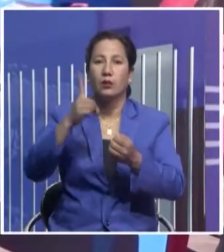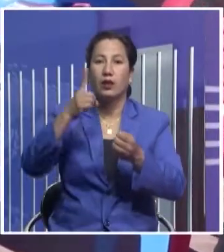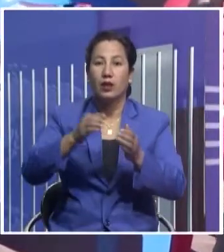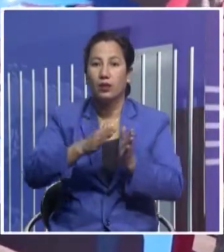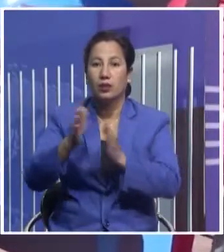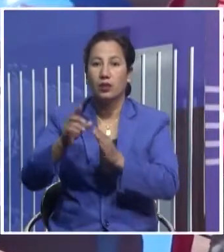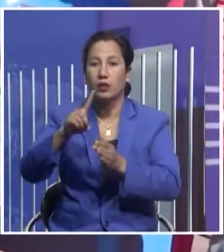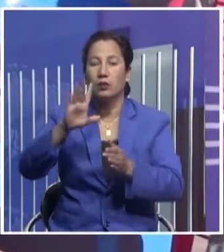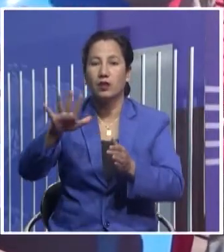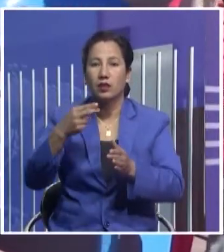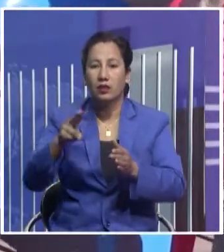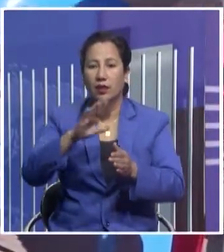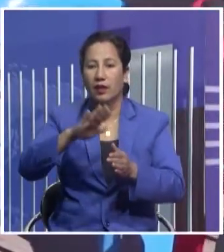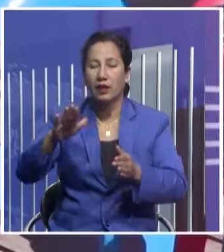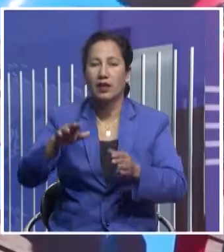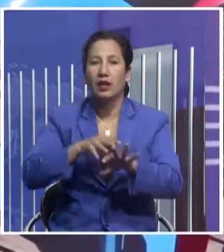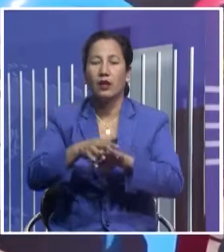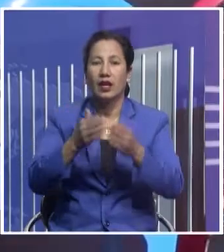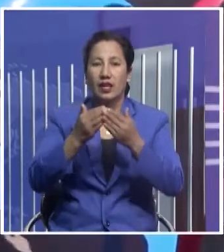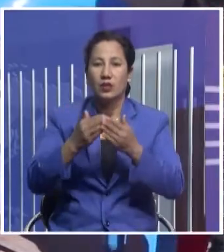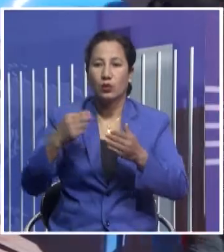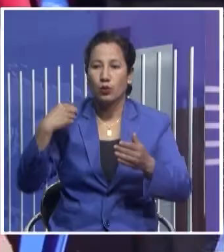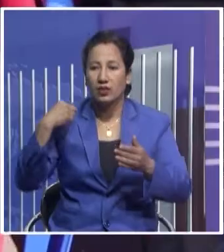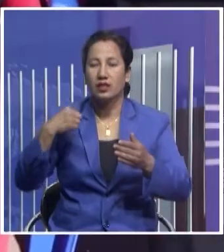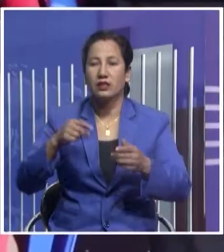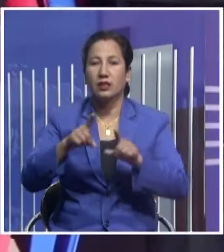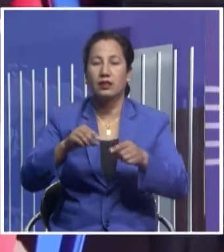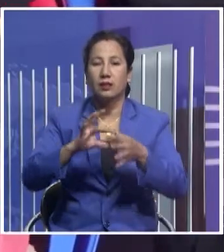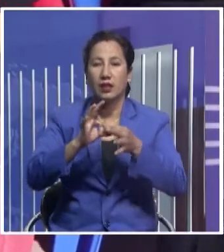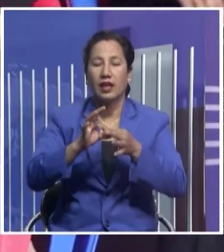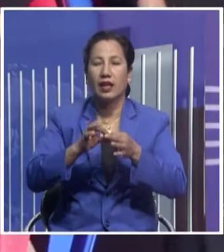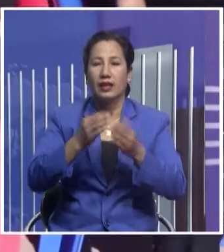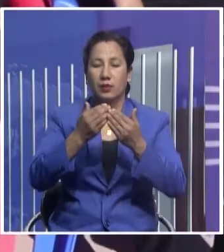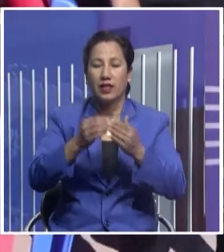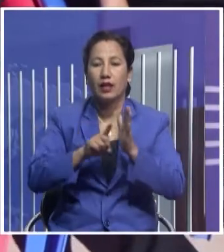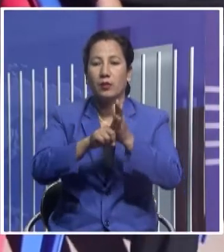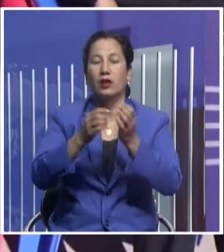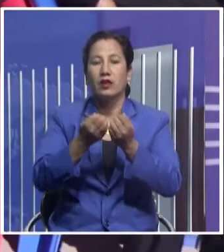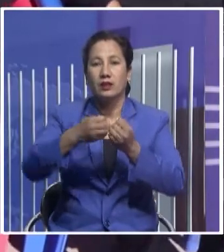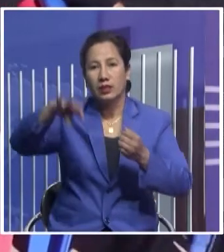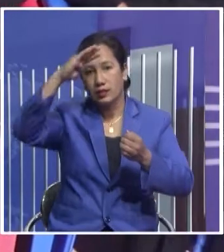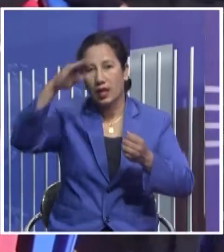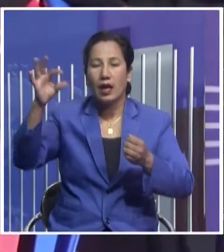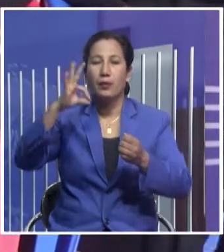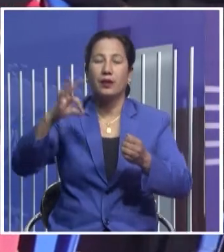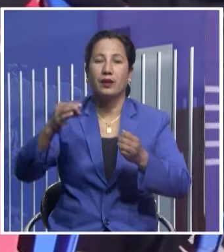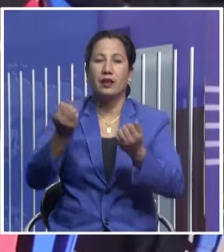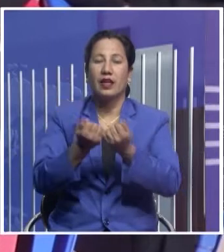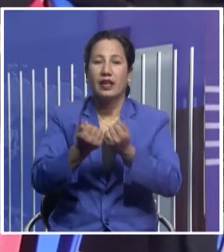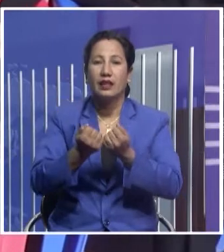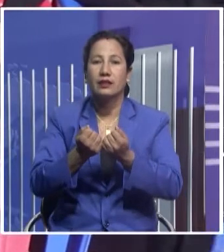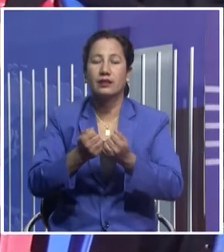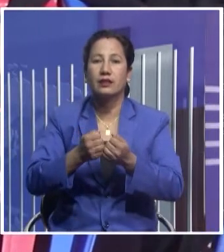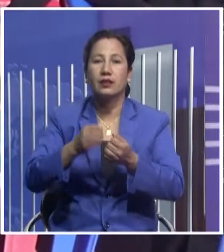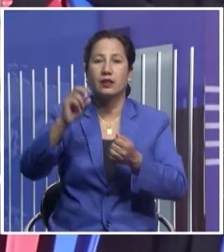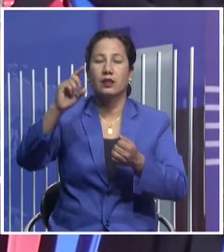परेका 15 जना बालबालिकाहरूलाई स्कुल ड्रेस सहित मिलाएर विद्यालय भर्ना गरिएको जिल्ला प्रहरी कार्यालय गुल्मीका प्रहरी उपरीक्षक